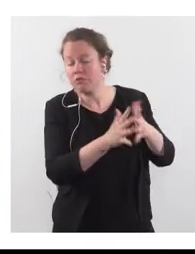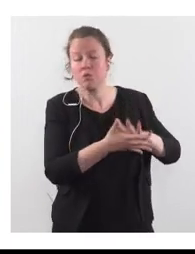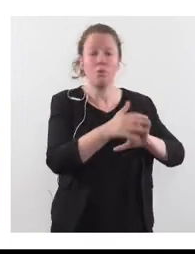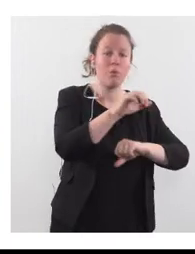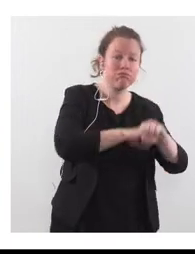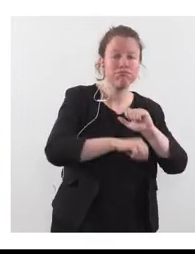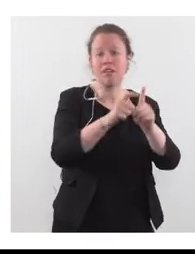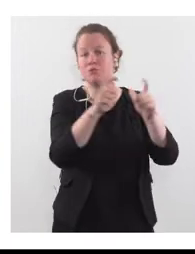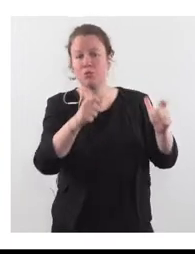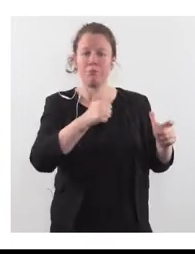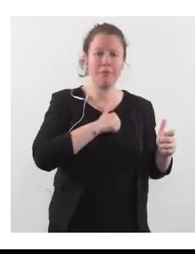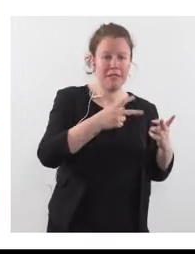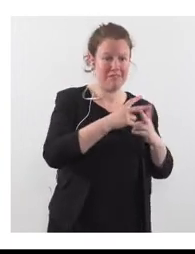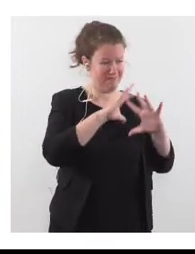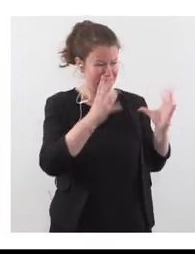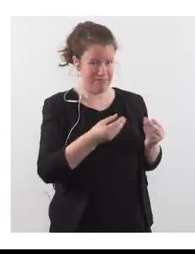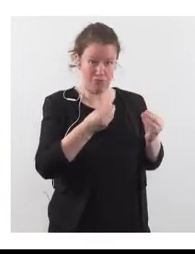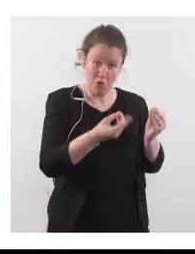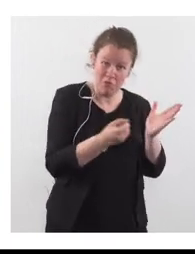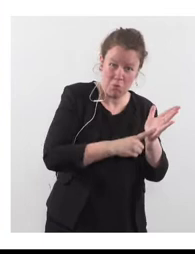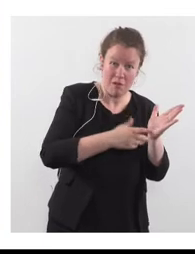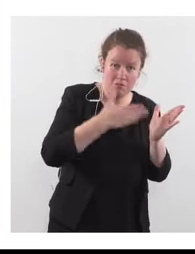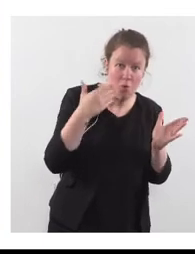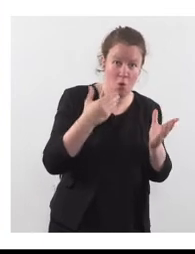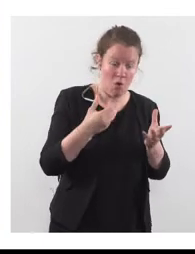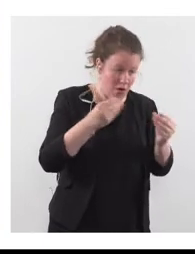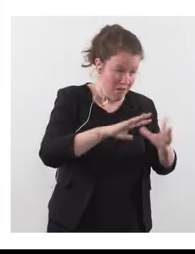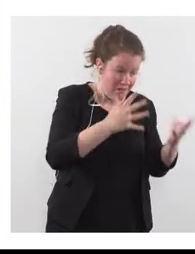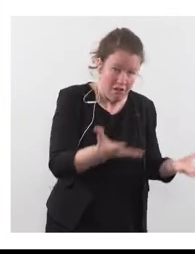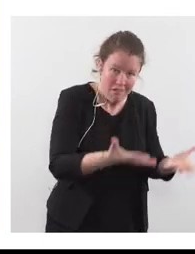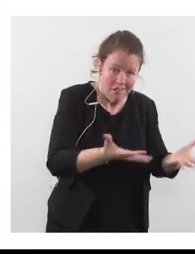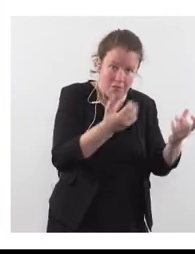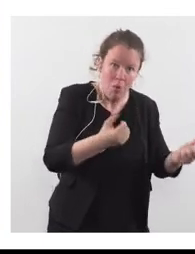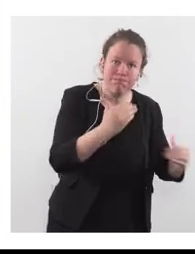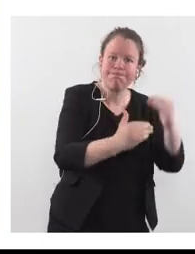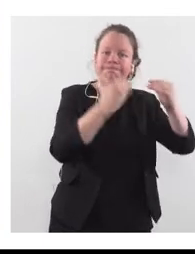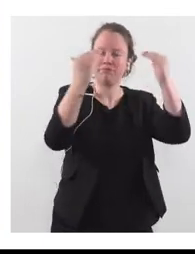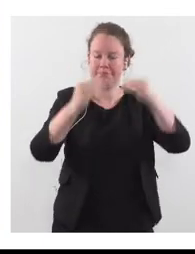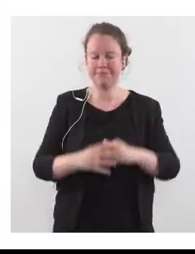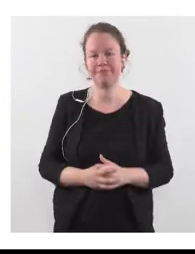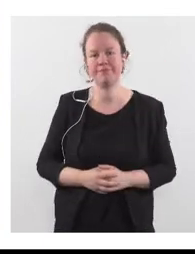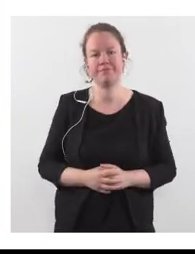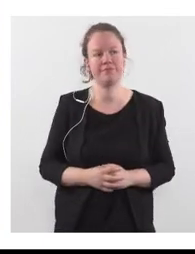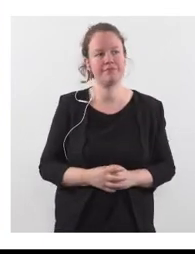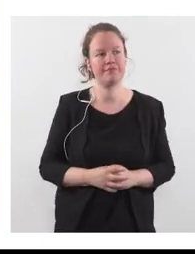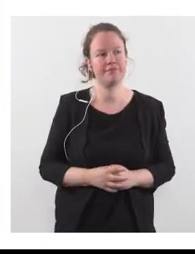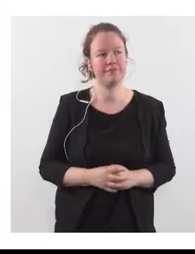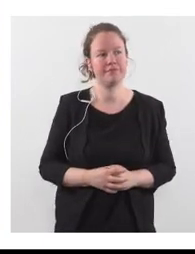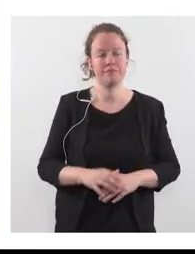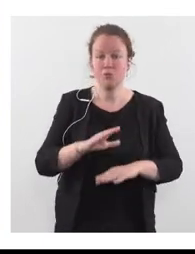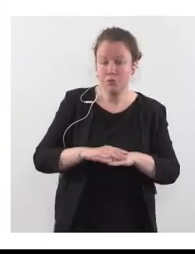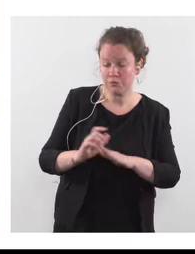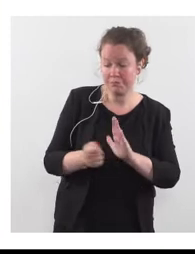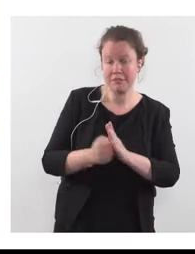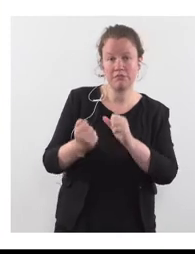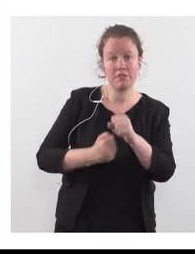acteurs, publics comme privés, mais aussi auprès de l'institution judiciaire. Et en 2000, contrairement à la Belgique par exemple, ou je